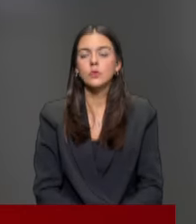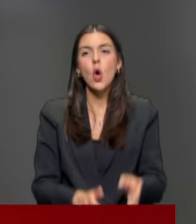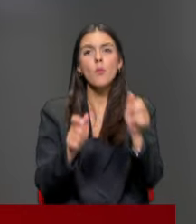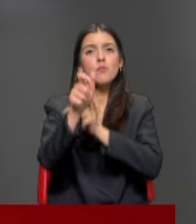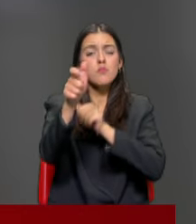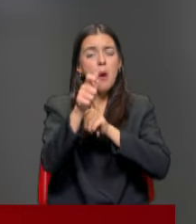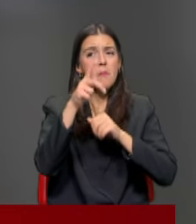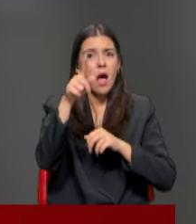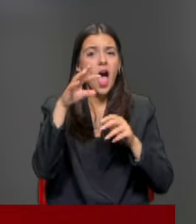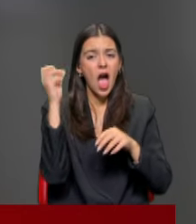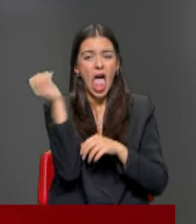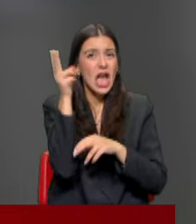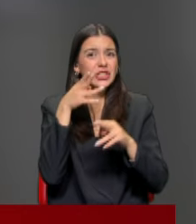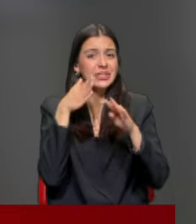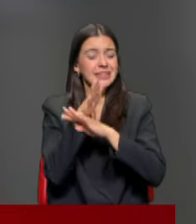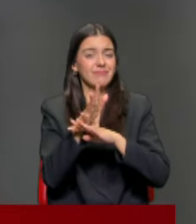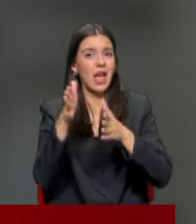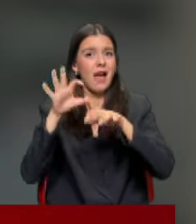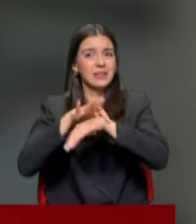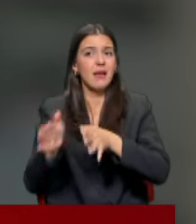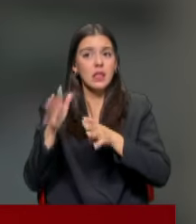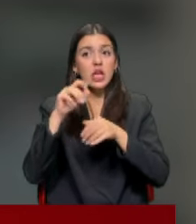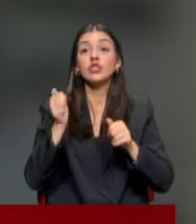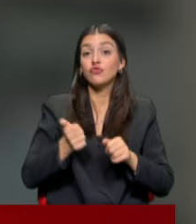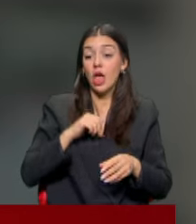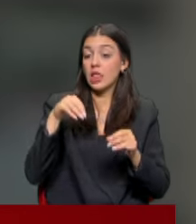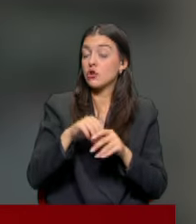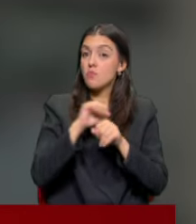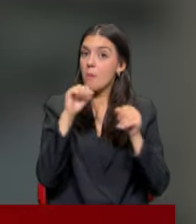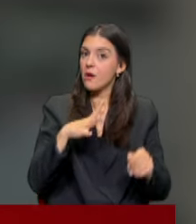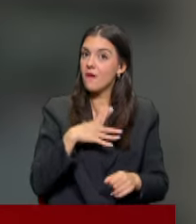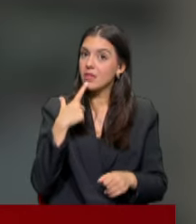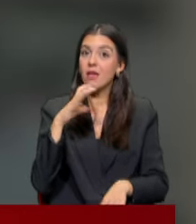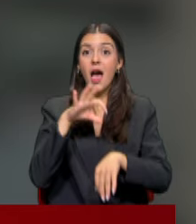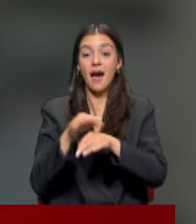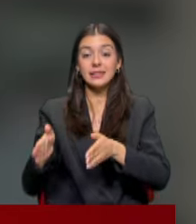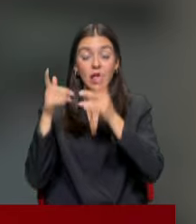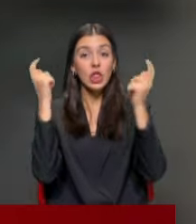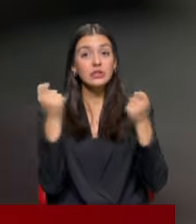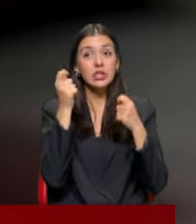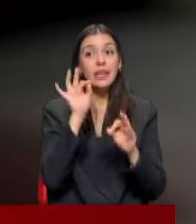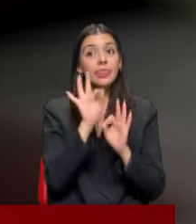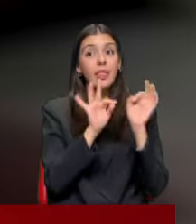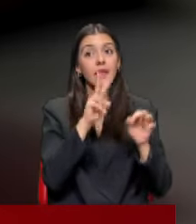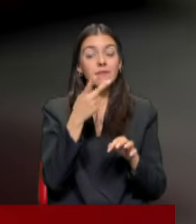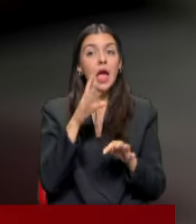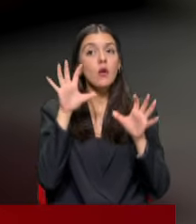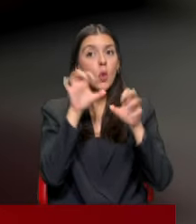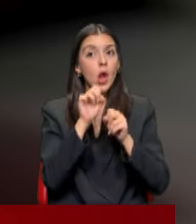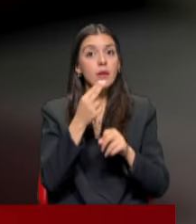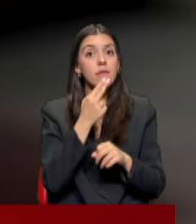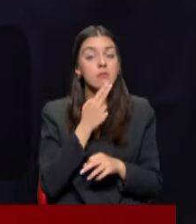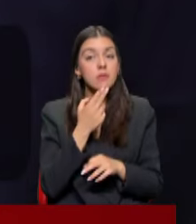Pompalı tüfekle acil servisi bastı, çantasında bomba olduğunu söyledi. Hastane çalışanlarını tehdit eden, uzun süre alıkoyan